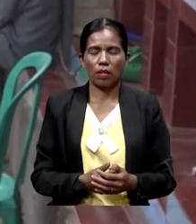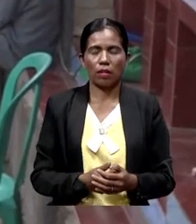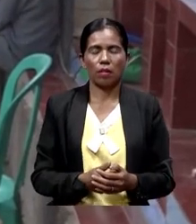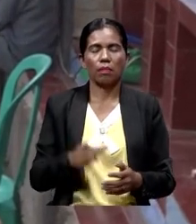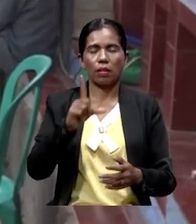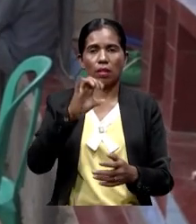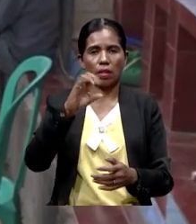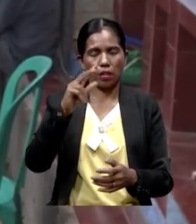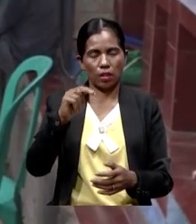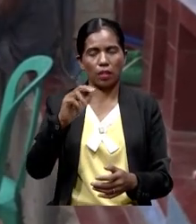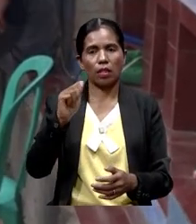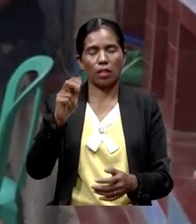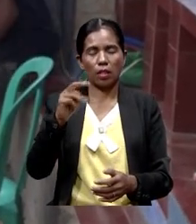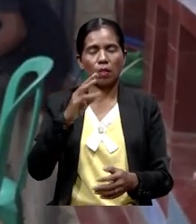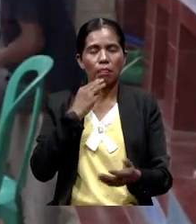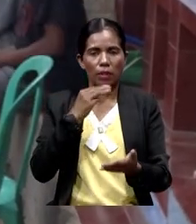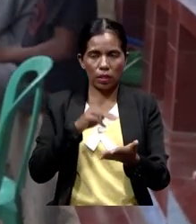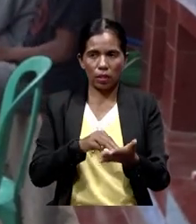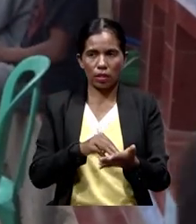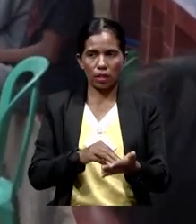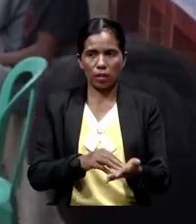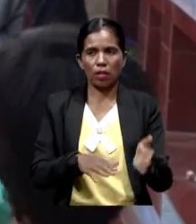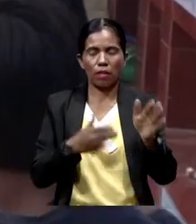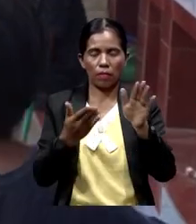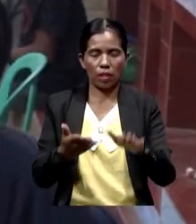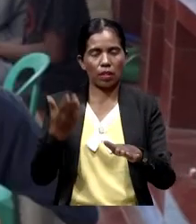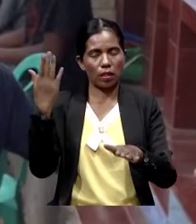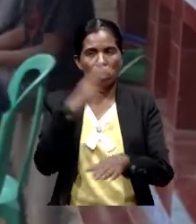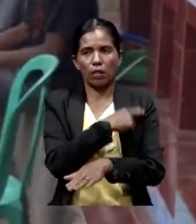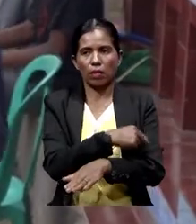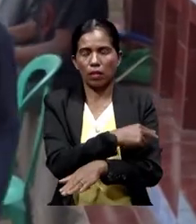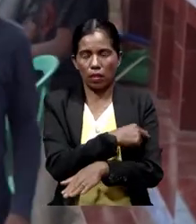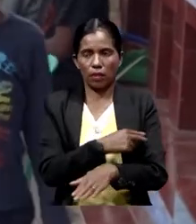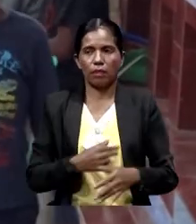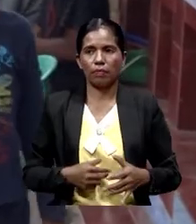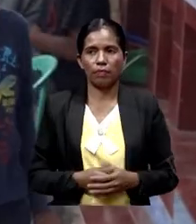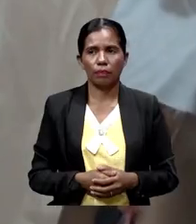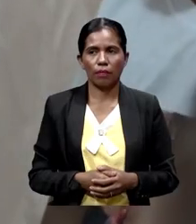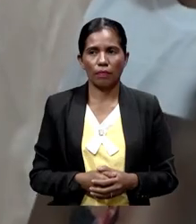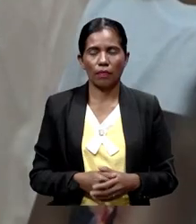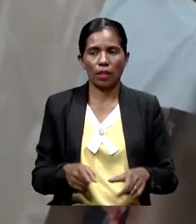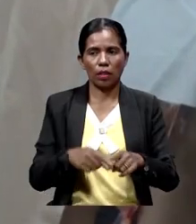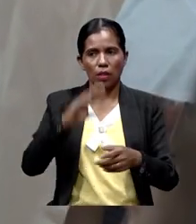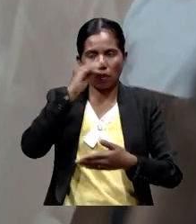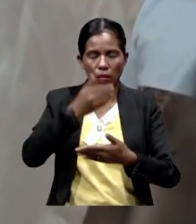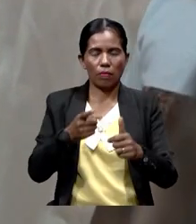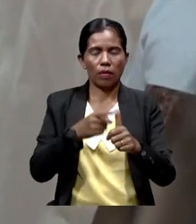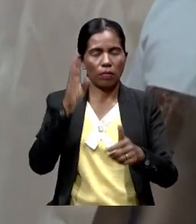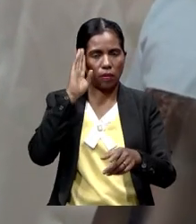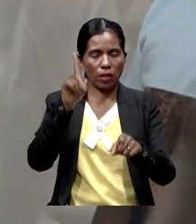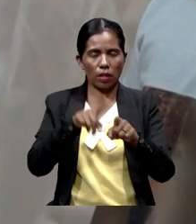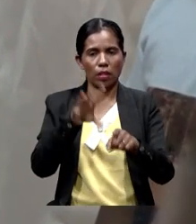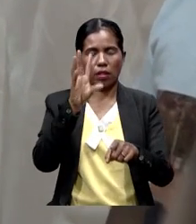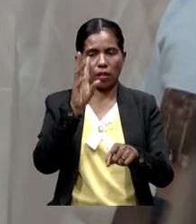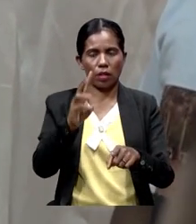ninia mensagem, e kus dinian kono wang hira niat hakot di isi hospital. Lelinya Alves nudar wan primeru husi mau aling nainen,